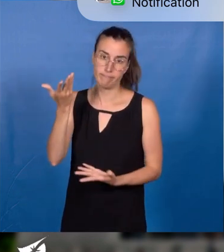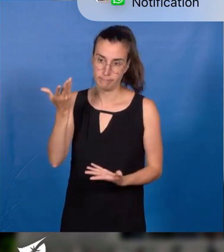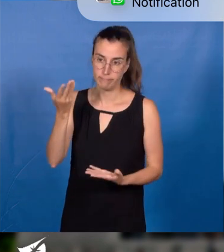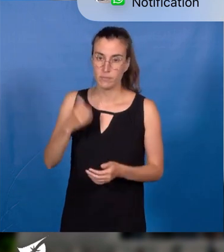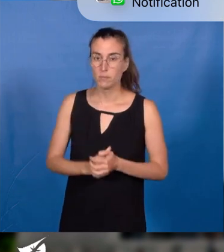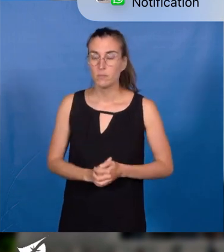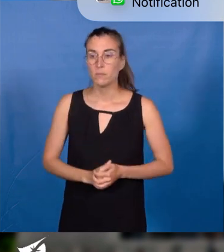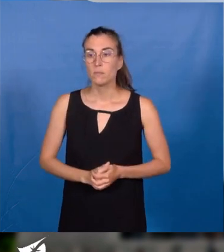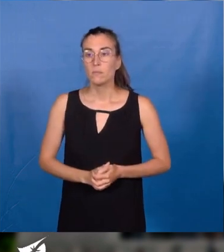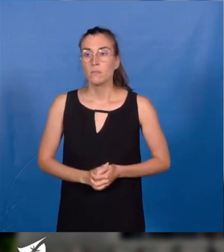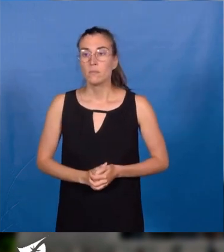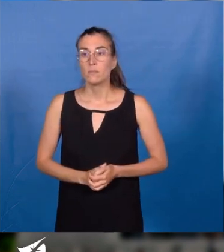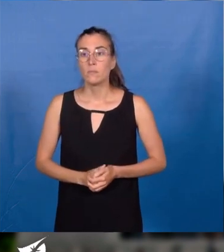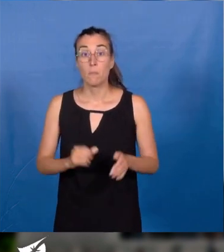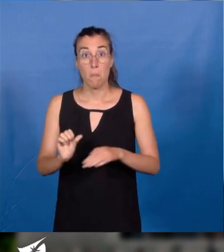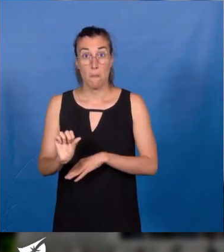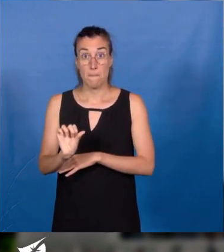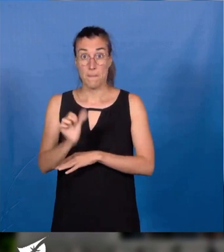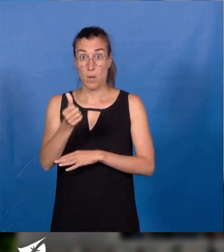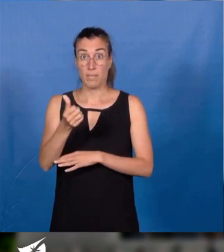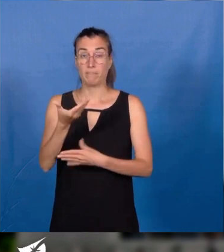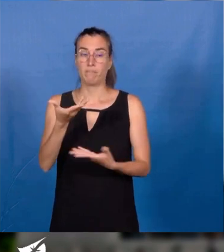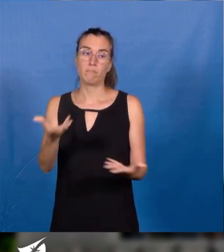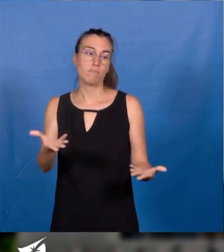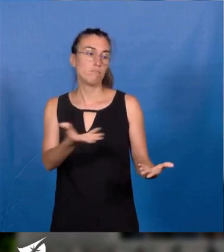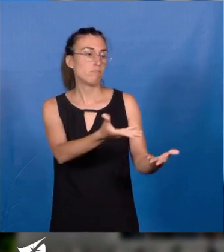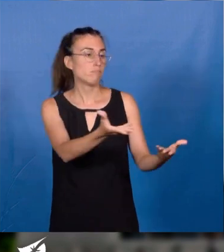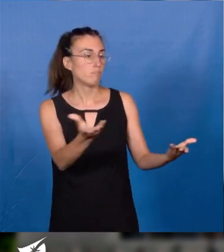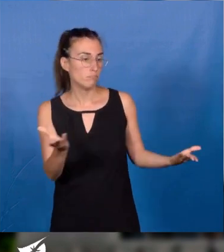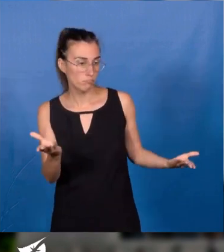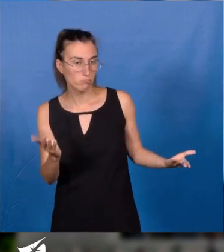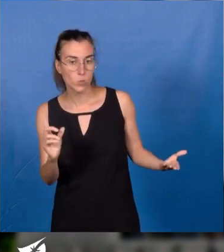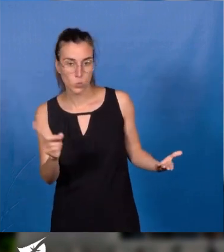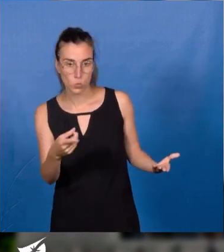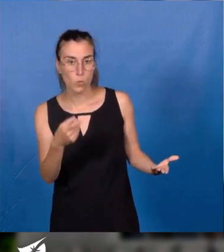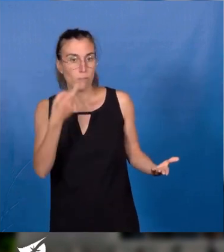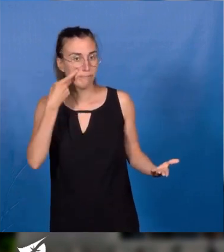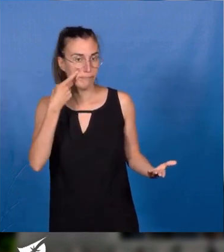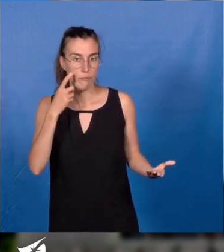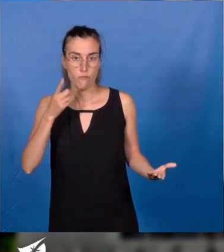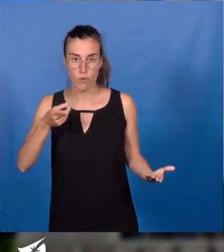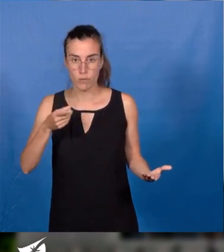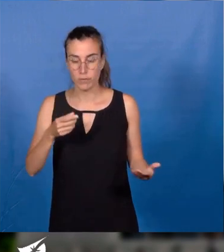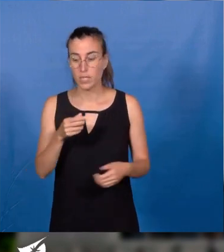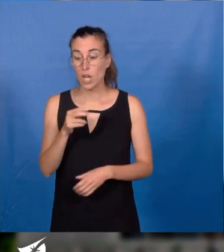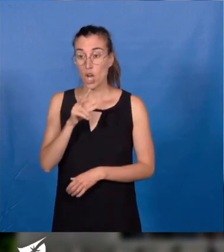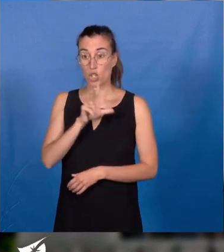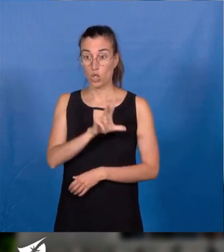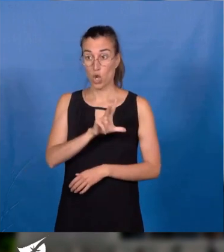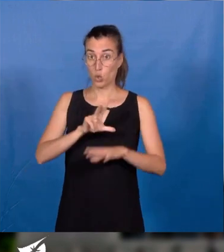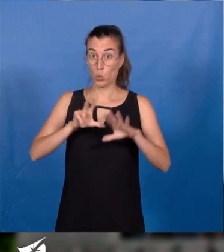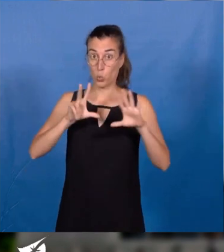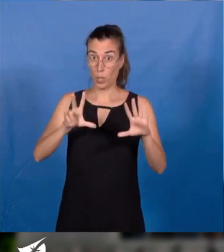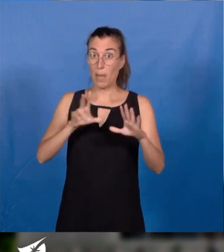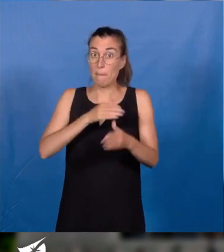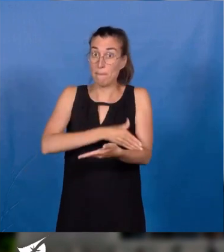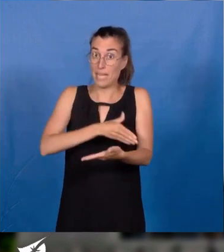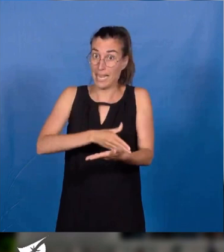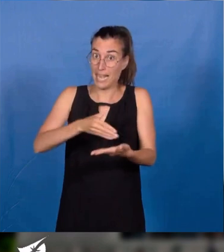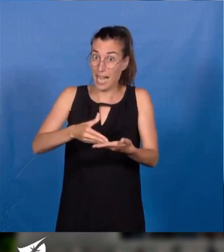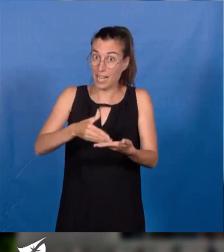élément, il faut que nous sachions tous que pour 38 milliards d'euros versés en aide au logement